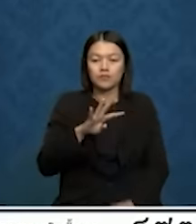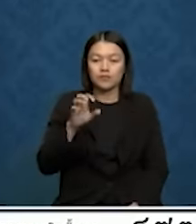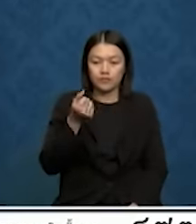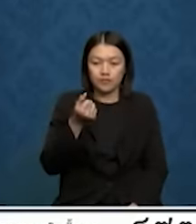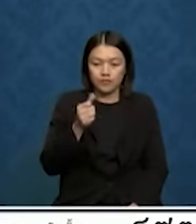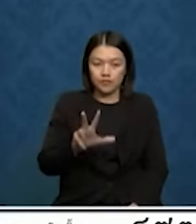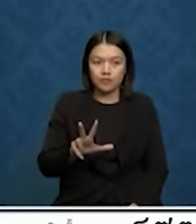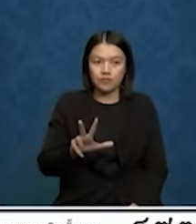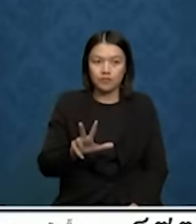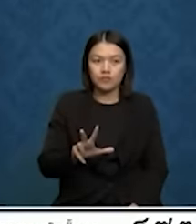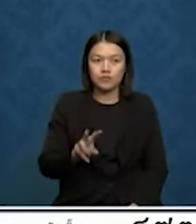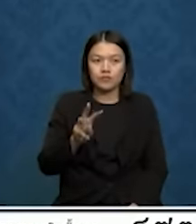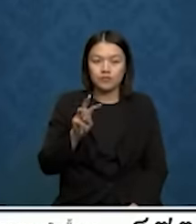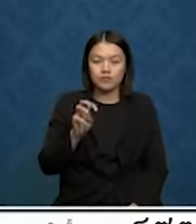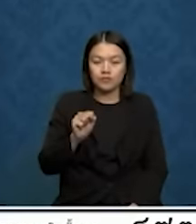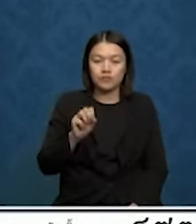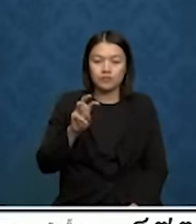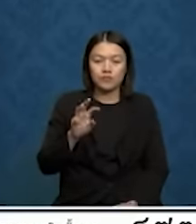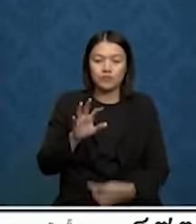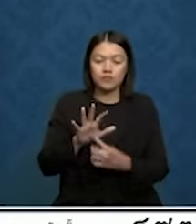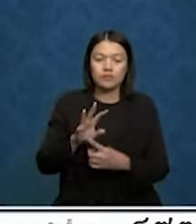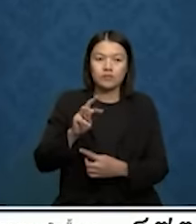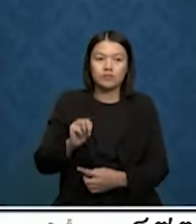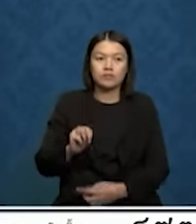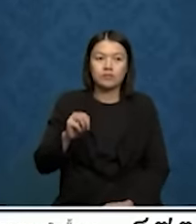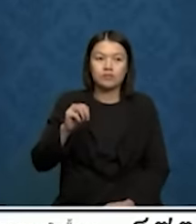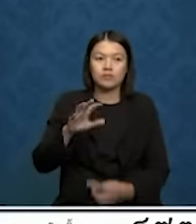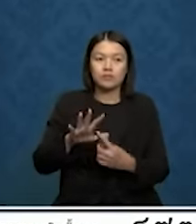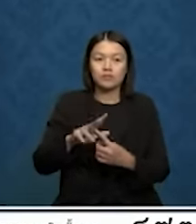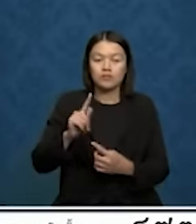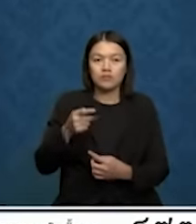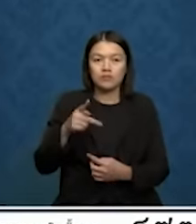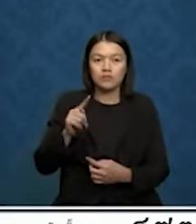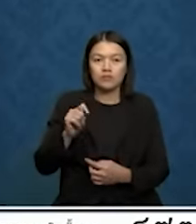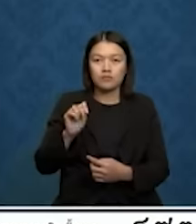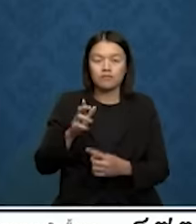413นายสำลิดแทนทรัพย ์เห็นชอบครับ